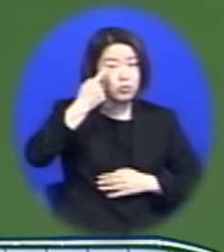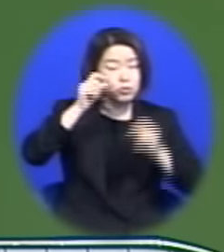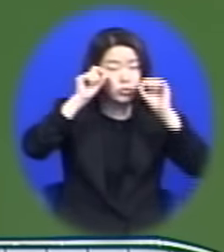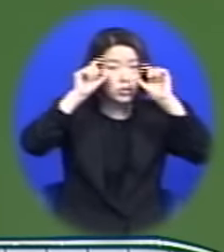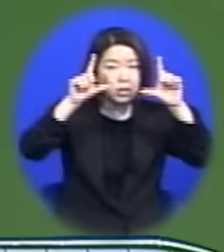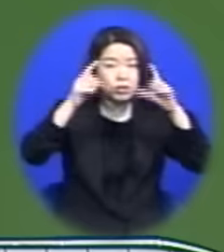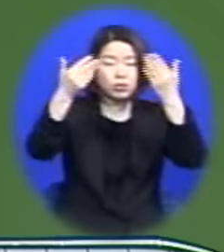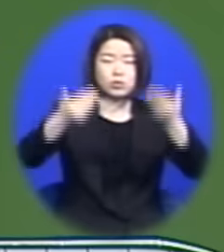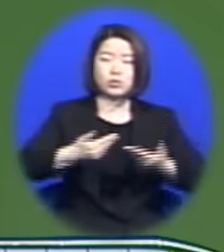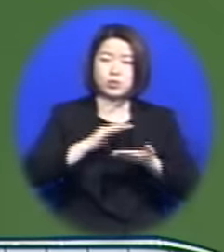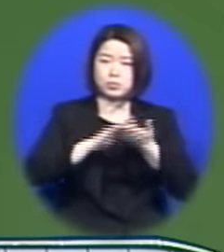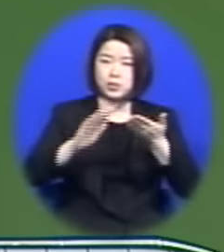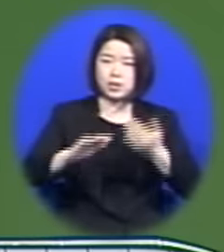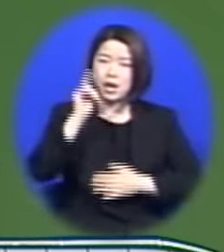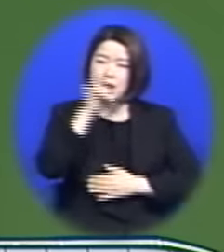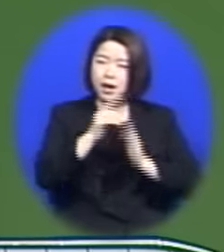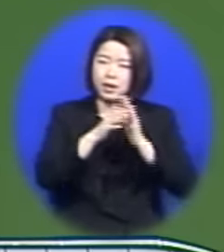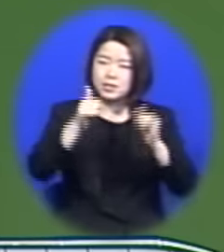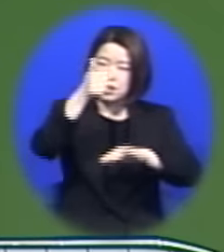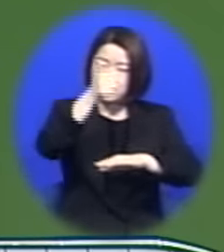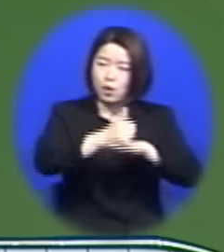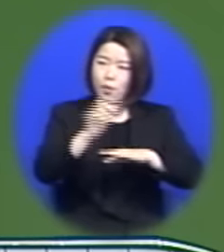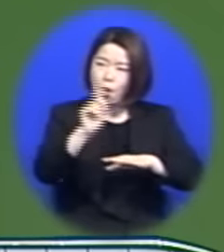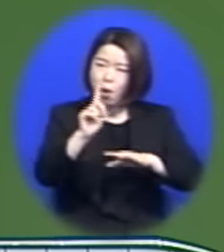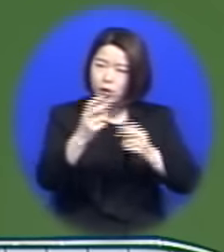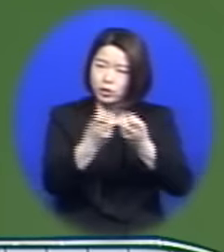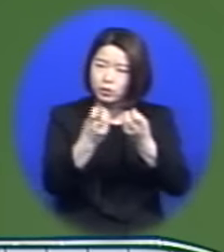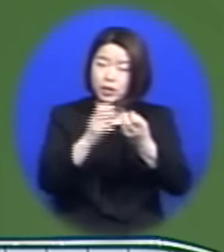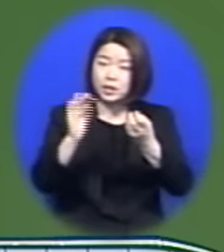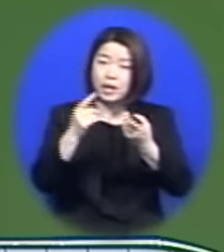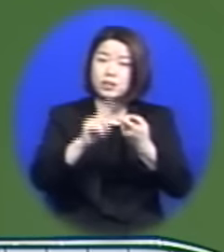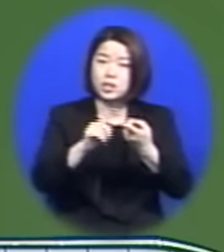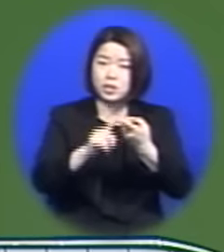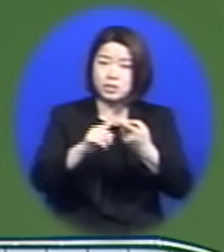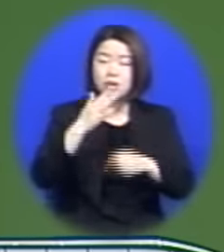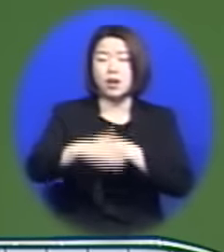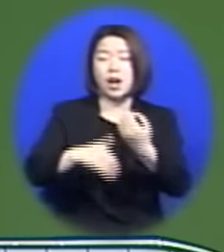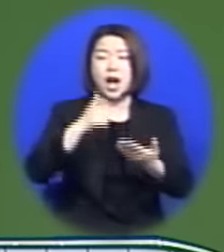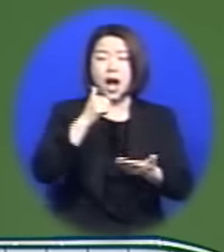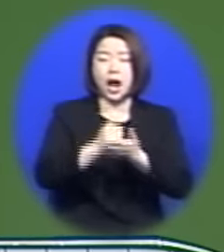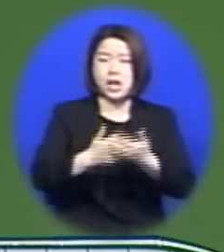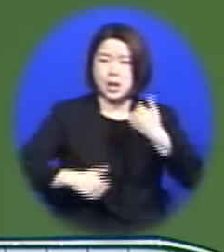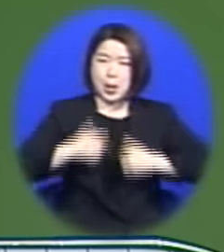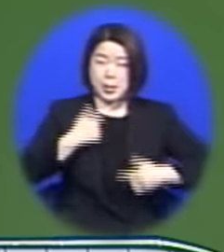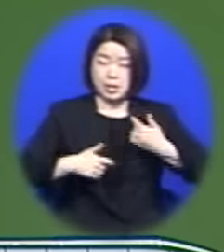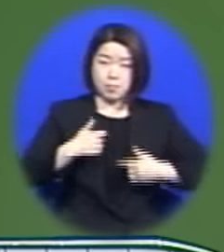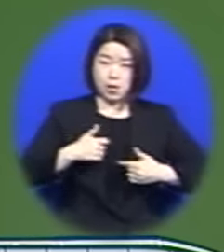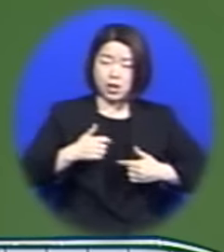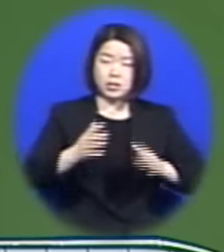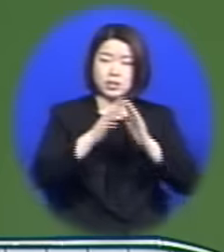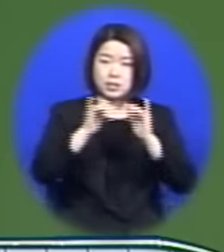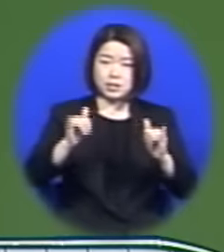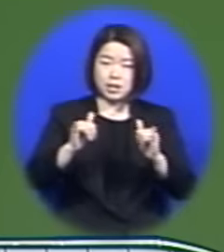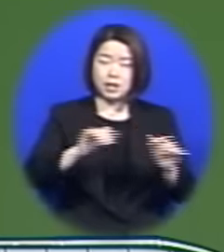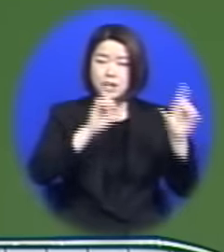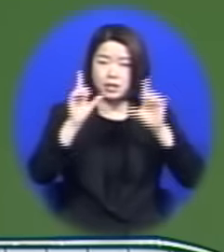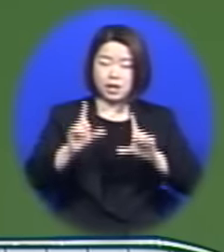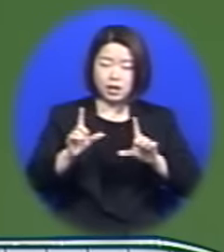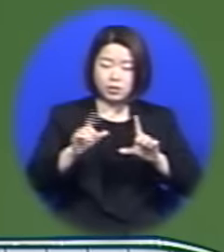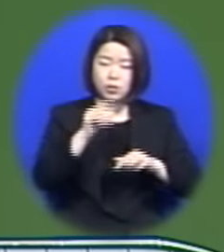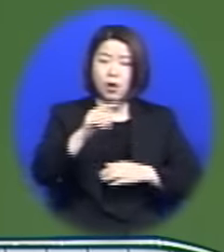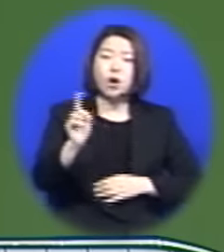주십니다 악한 자가 결국은 어떻게 될 건지 하나님이 기뻐하는 삶을 사는 자가 어떻게 되는지를 우리로 알게